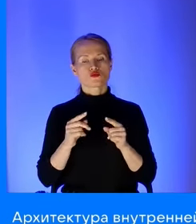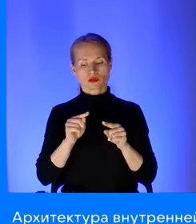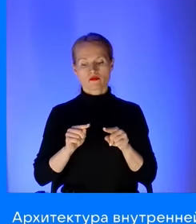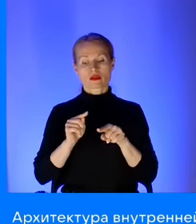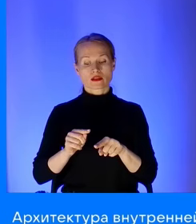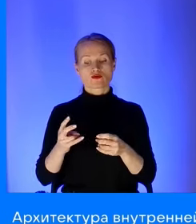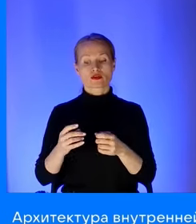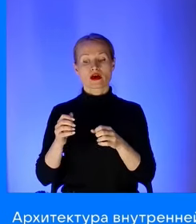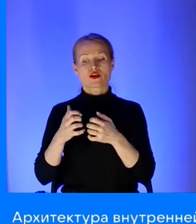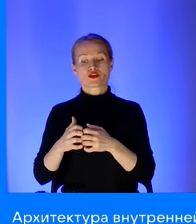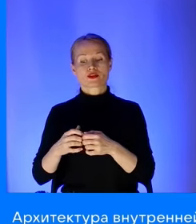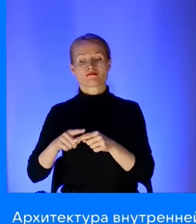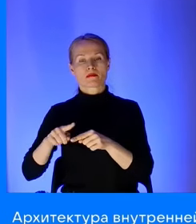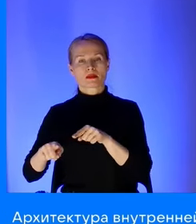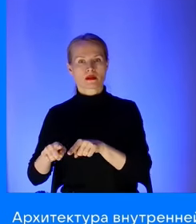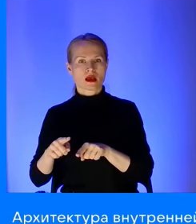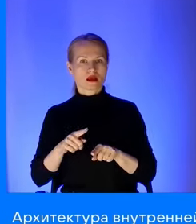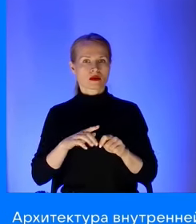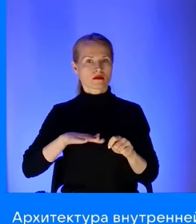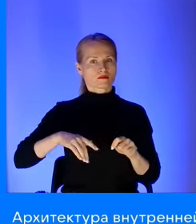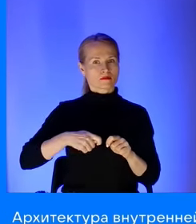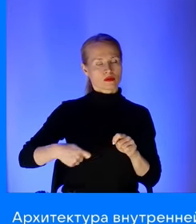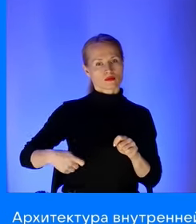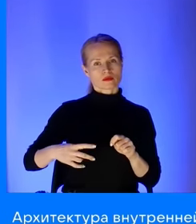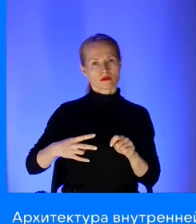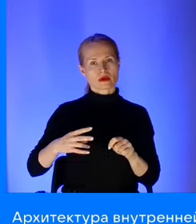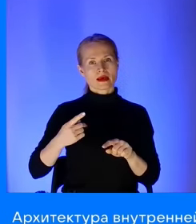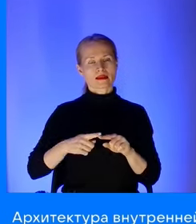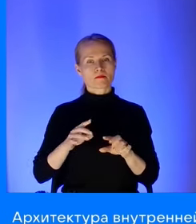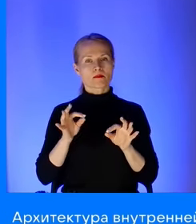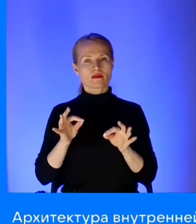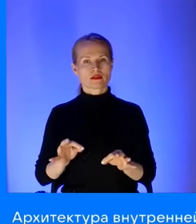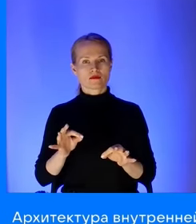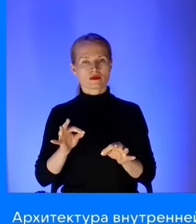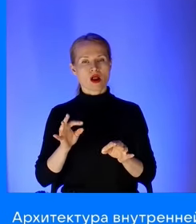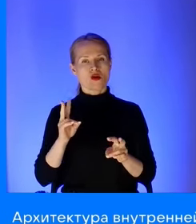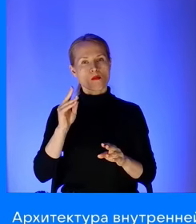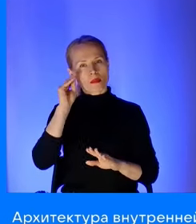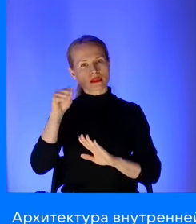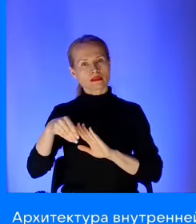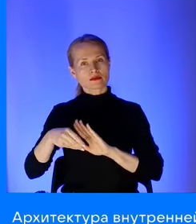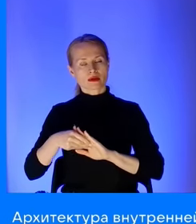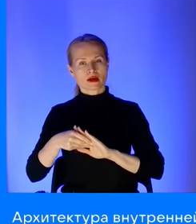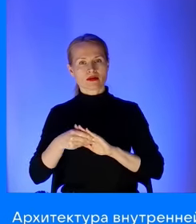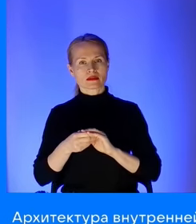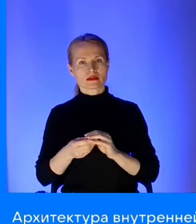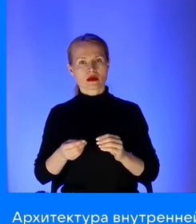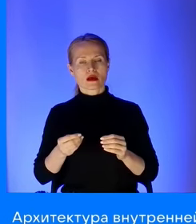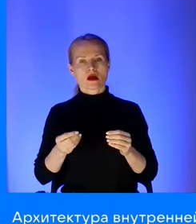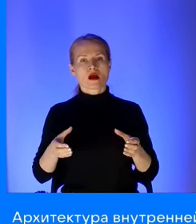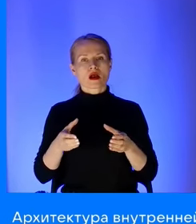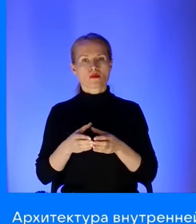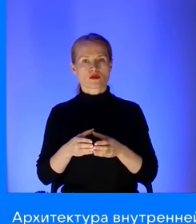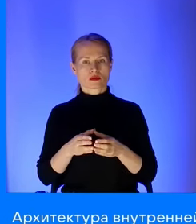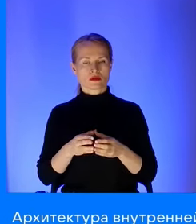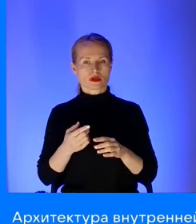и Наверное это звучит правдиво но под этим скрывается то есть коммьюнити который есть у этого решения